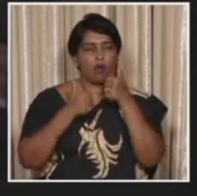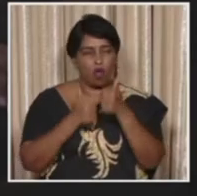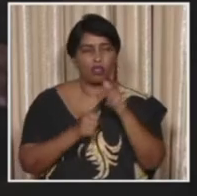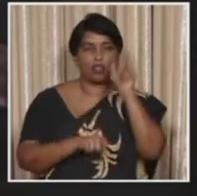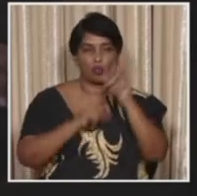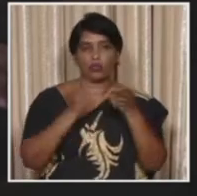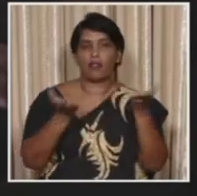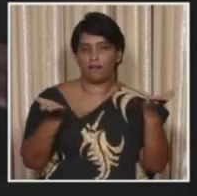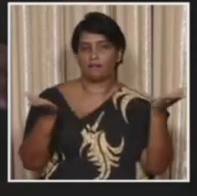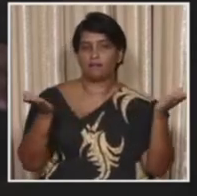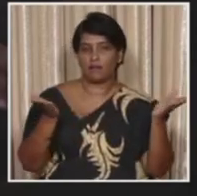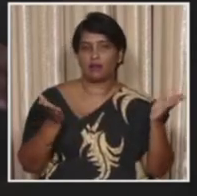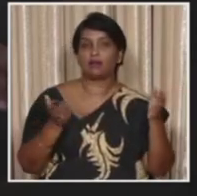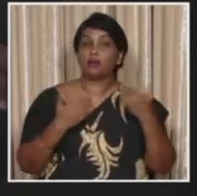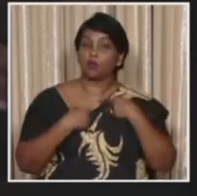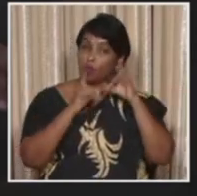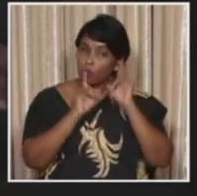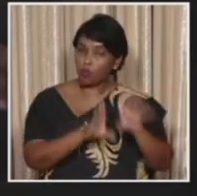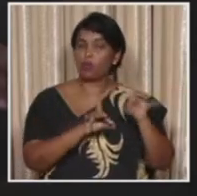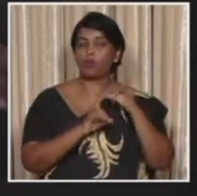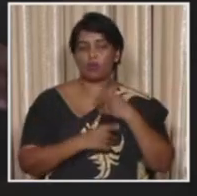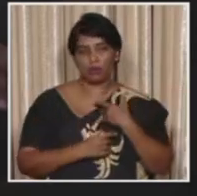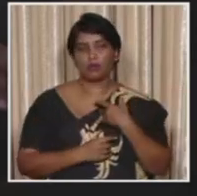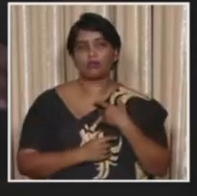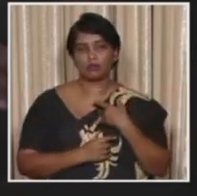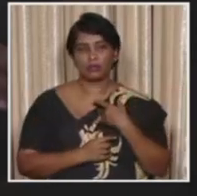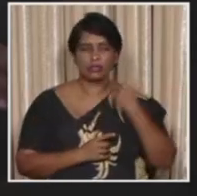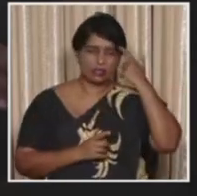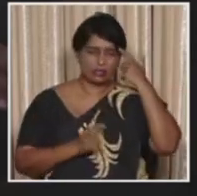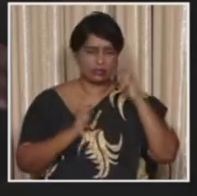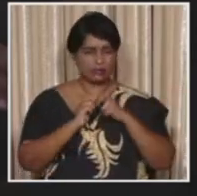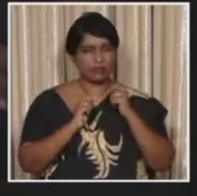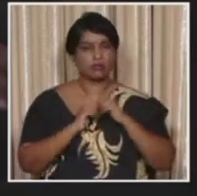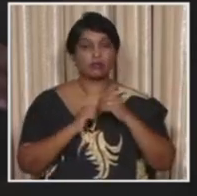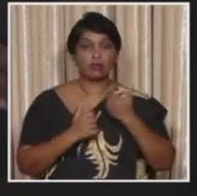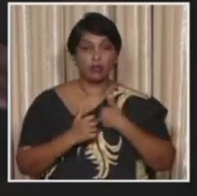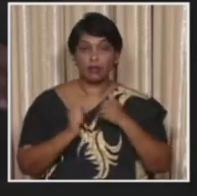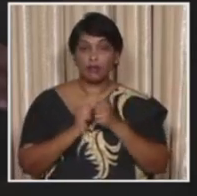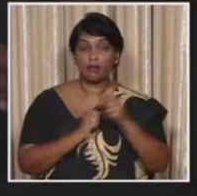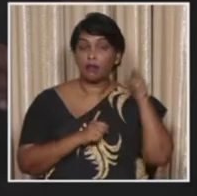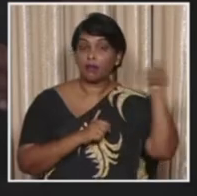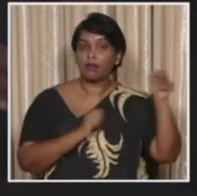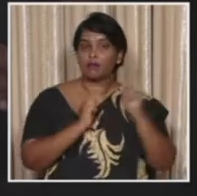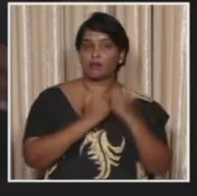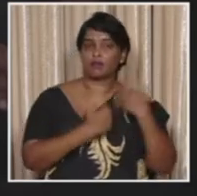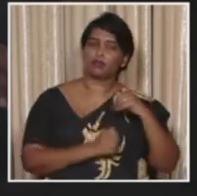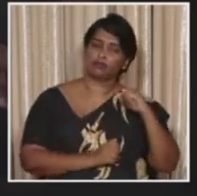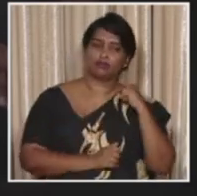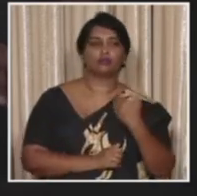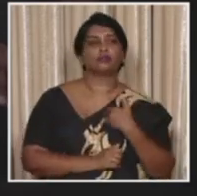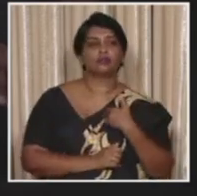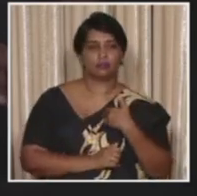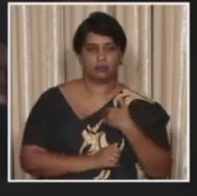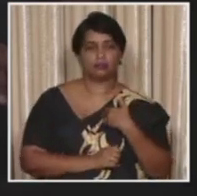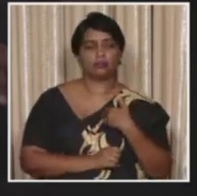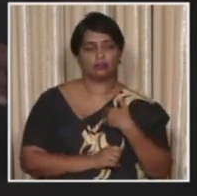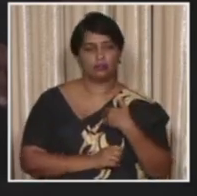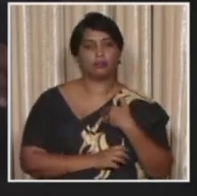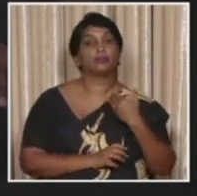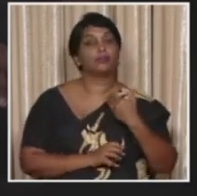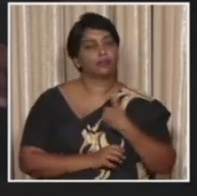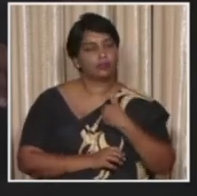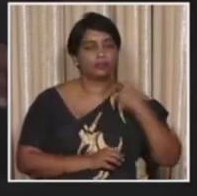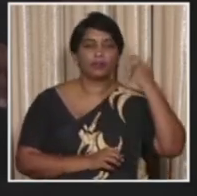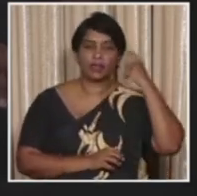tu bi. Bayi alat mangwa ke hati, mangwa ke manusi kat tu hati. Bayi mangkaran dia untuk kerana beru hati. Bayi garu kata anak itu mami mata itu